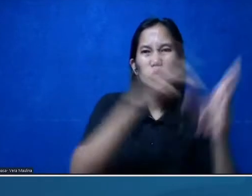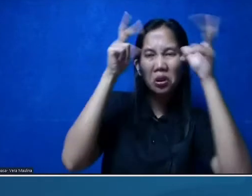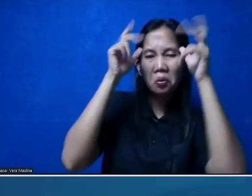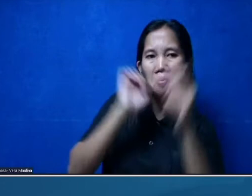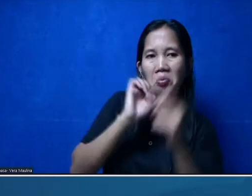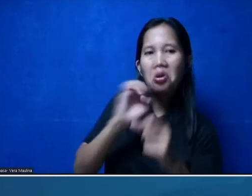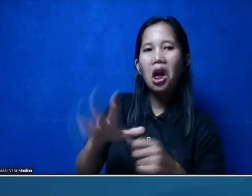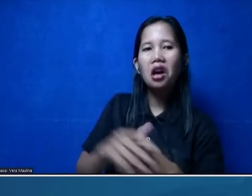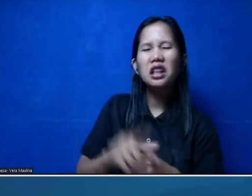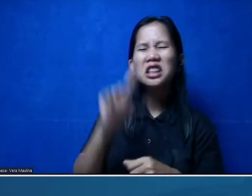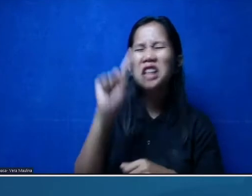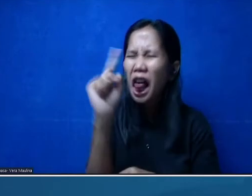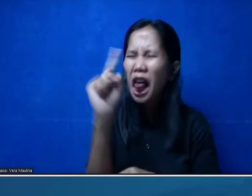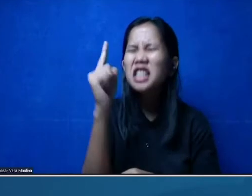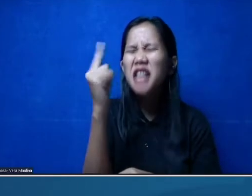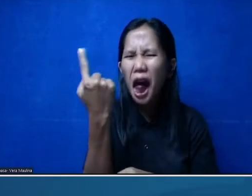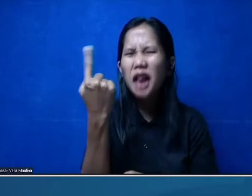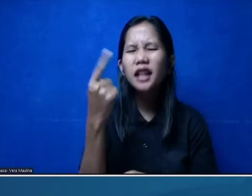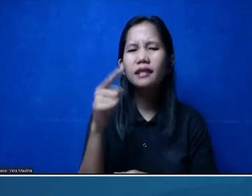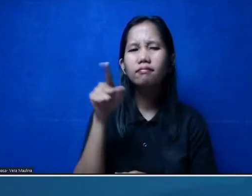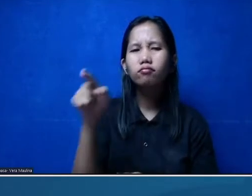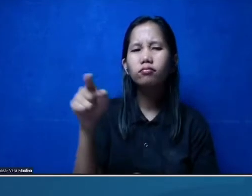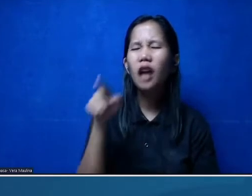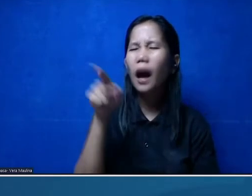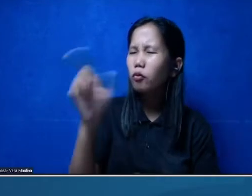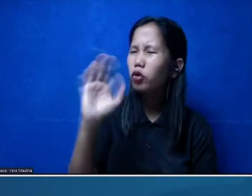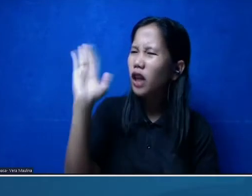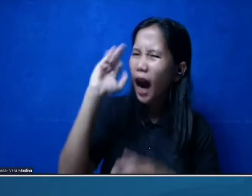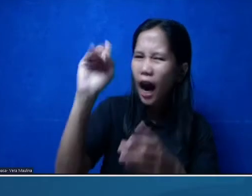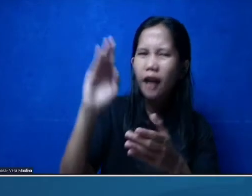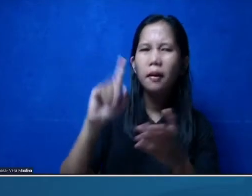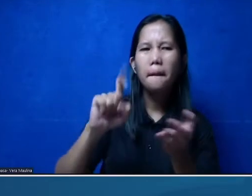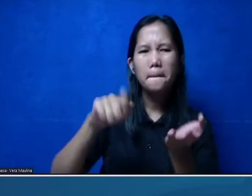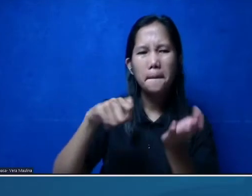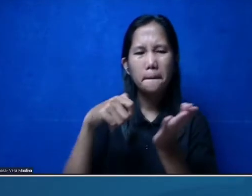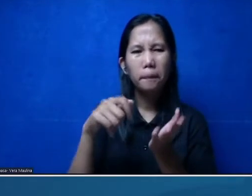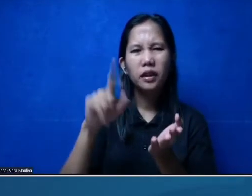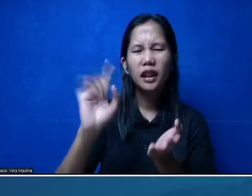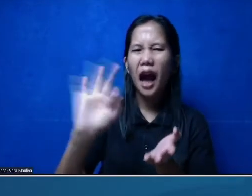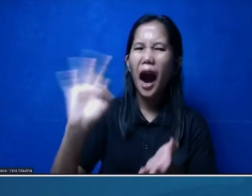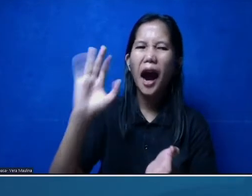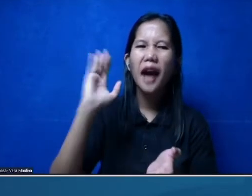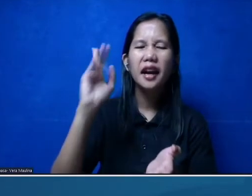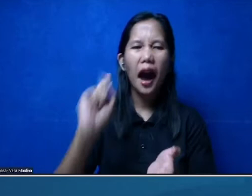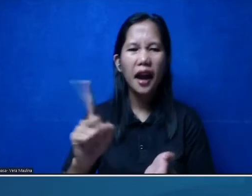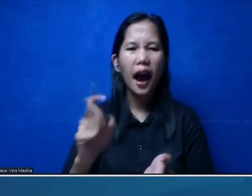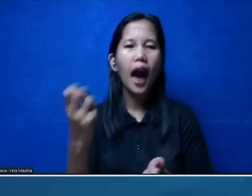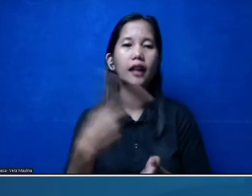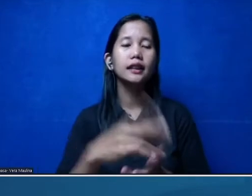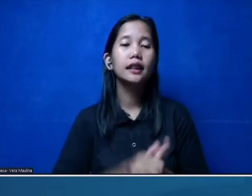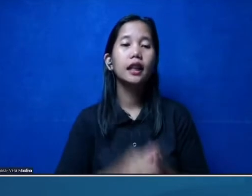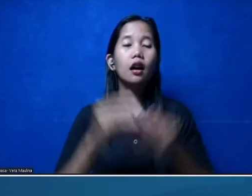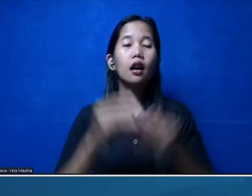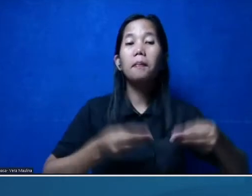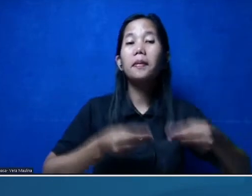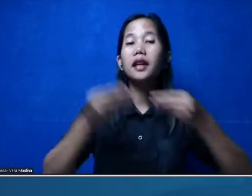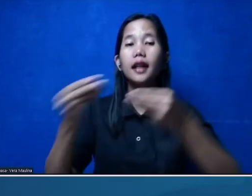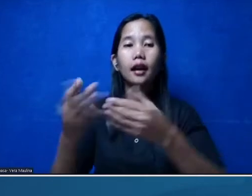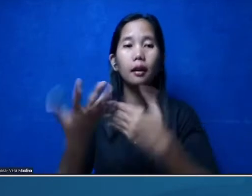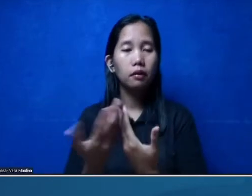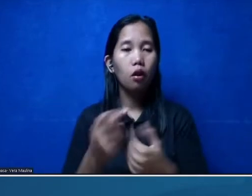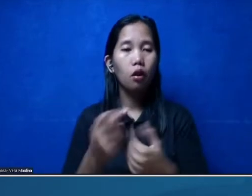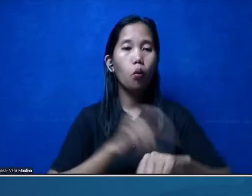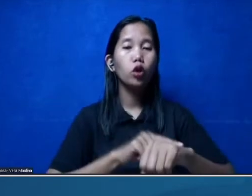matamu akan terbuka dan kamu akan tahu menjadi akan menjadi seperti Allah tahu tentang yang baik dan yang